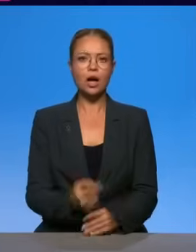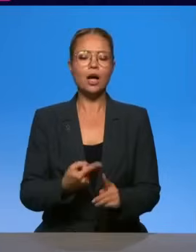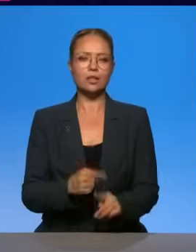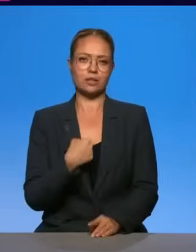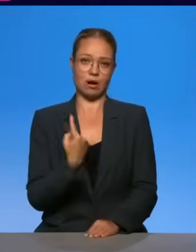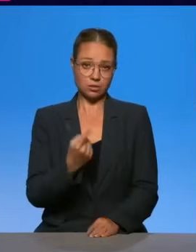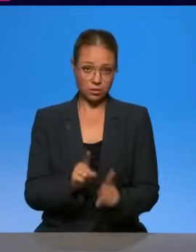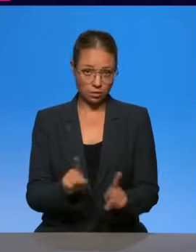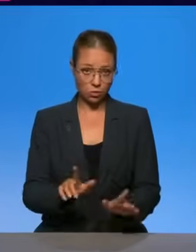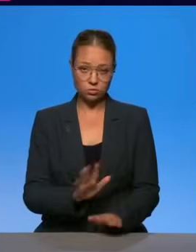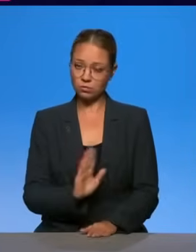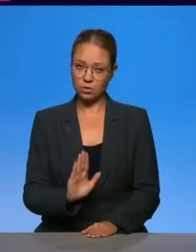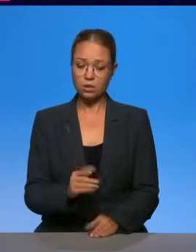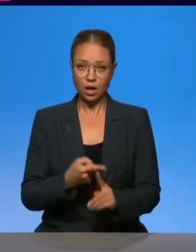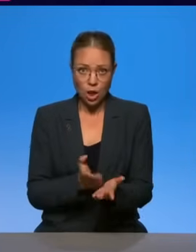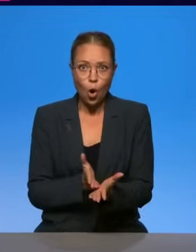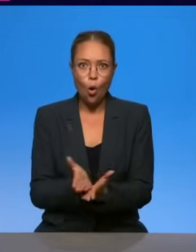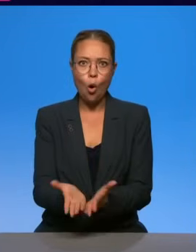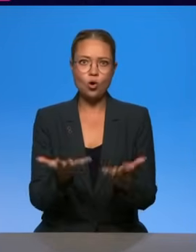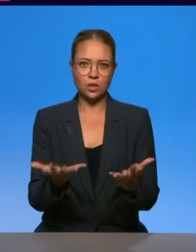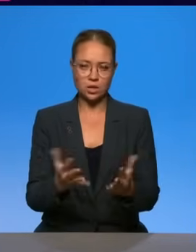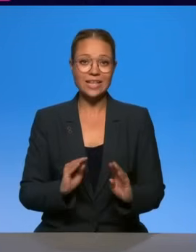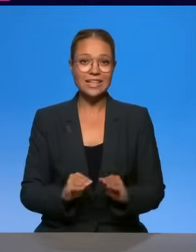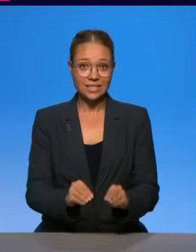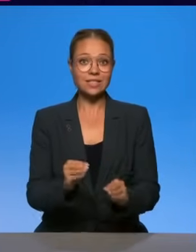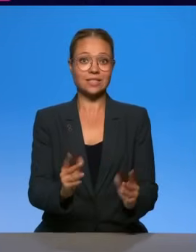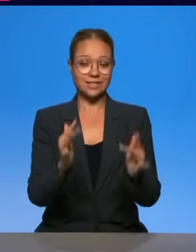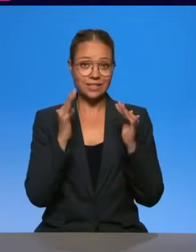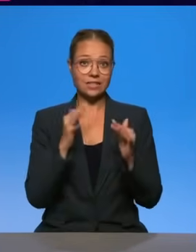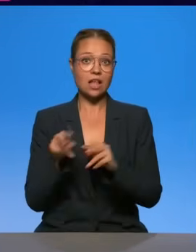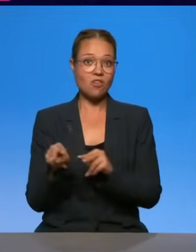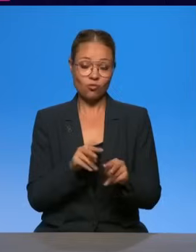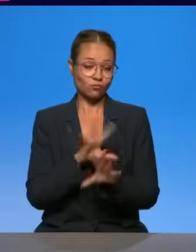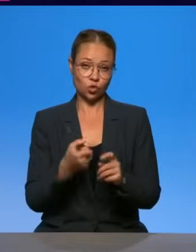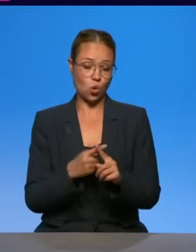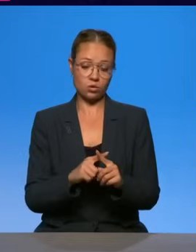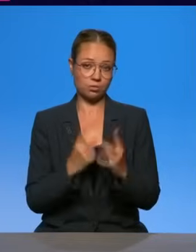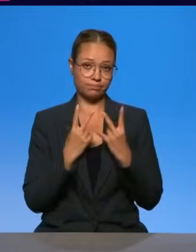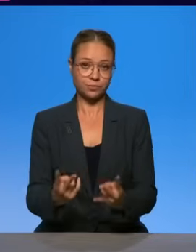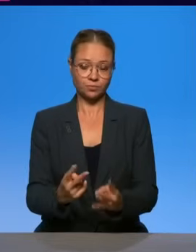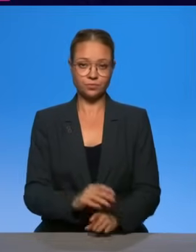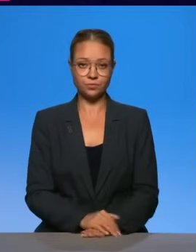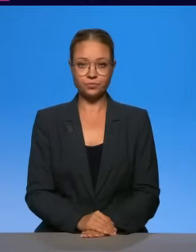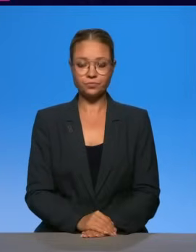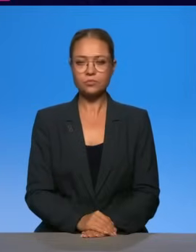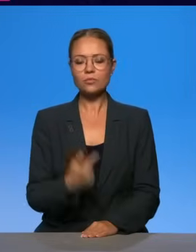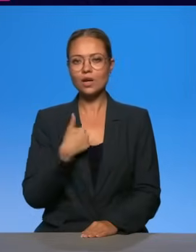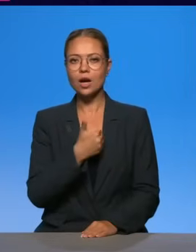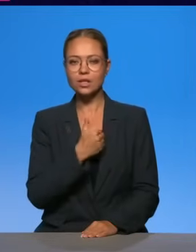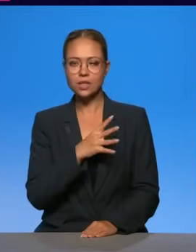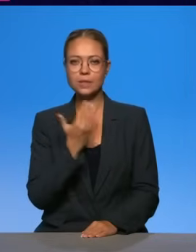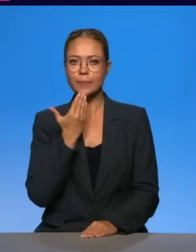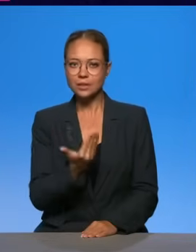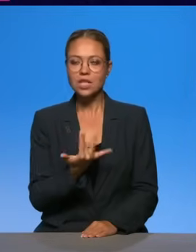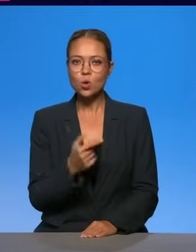Это да. Отрасль, целая отрасль садоводства пострадала. Я хотел, да, вас, Борис Александрович, вас спросить, а насколько